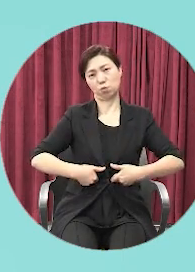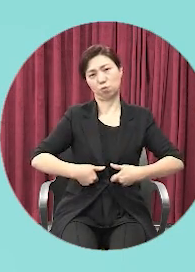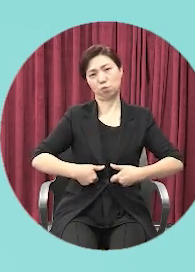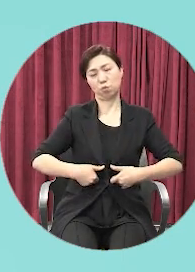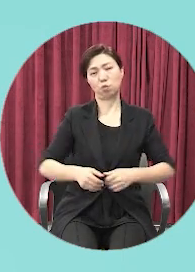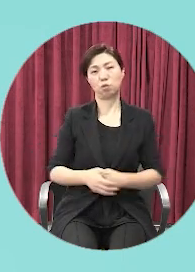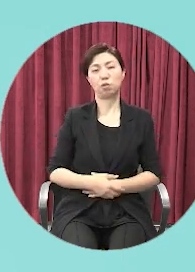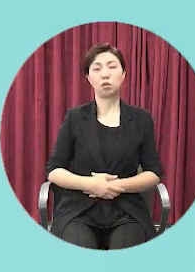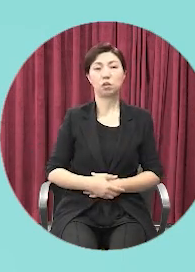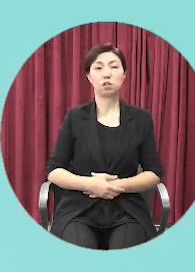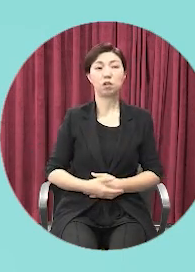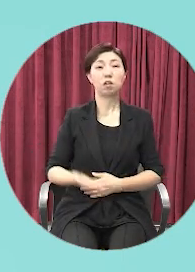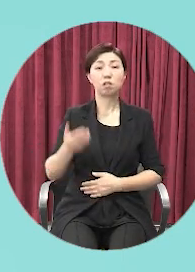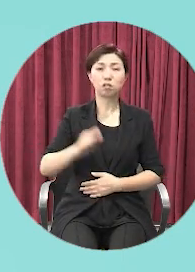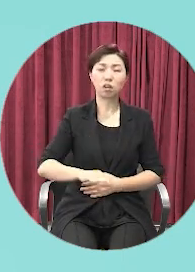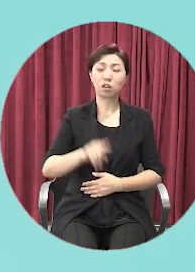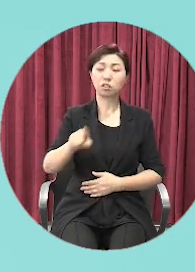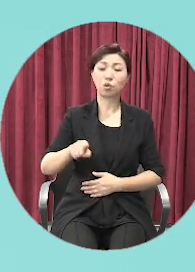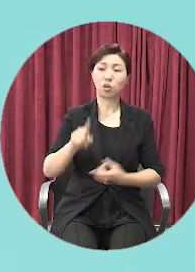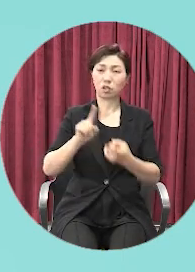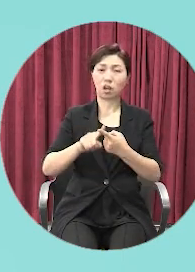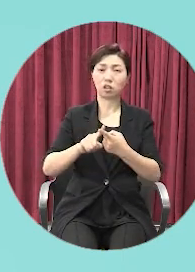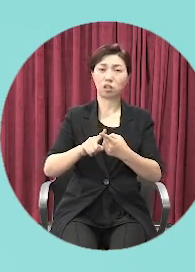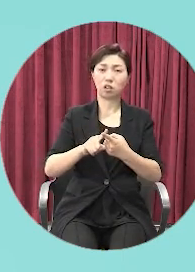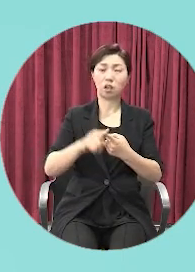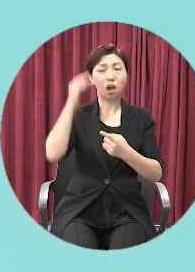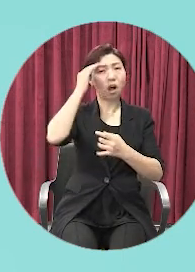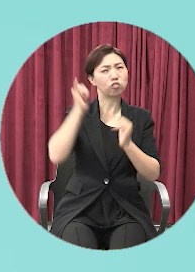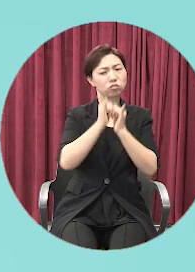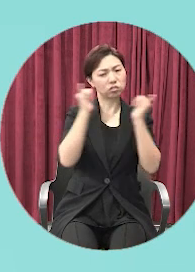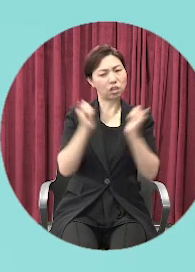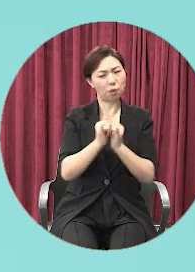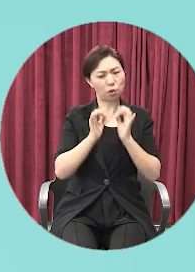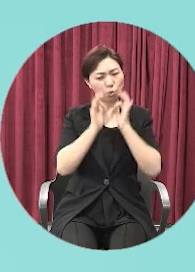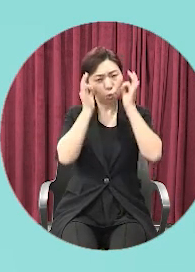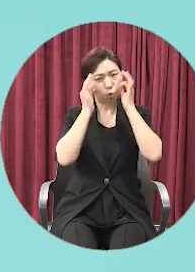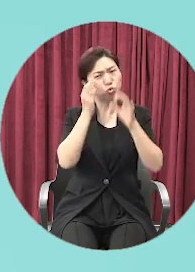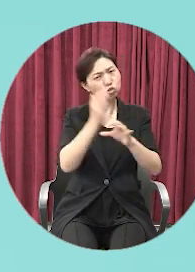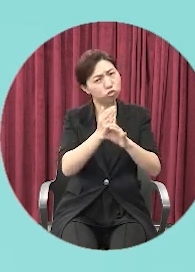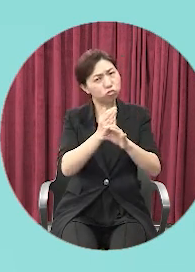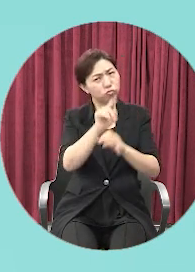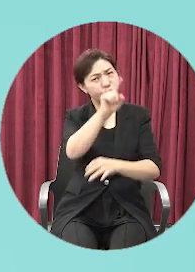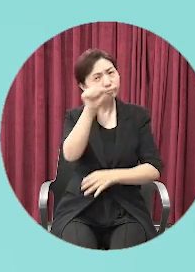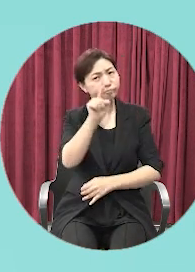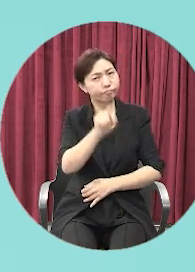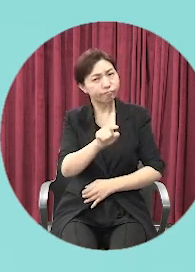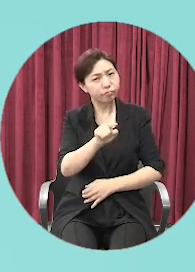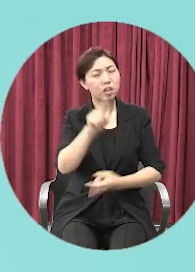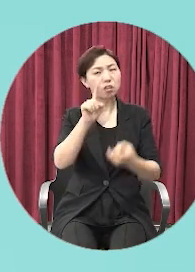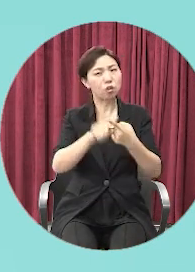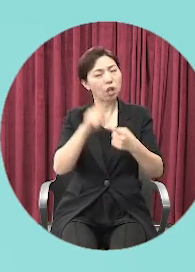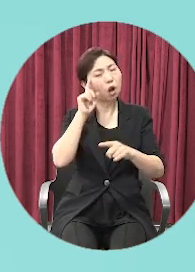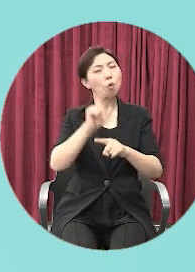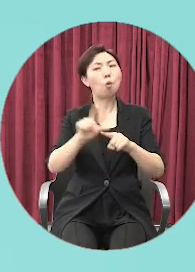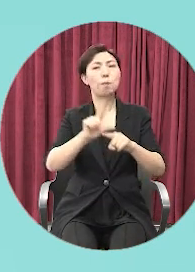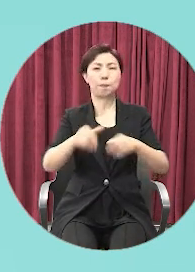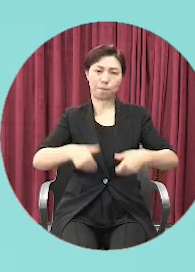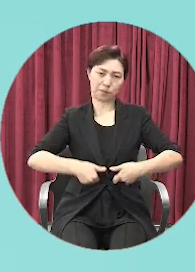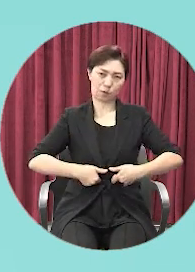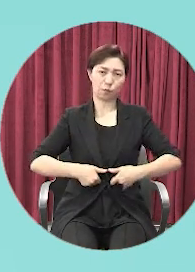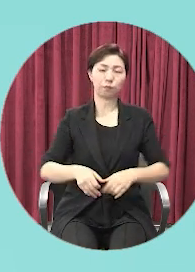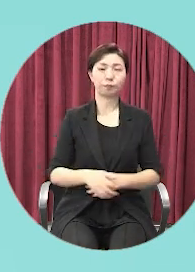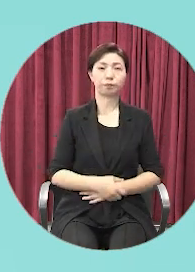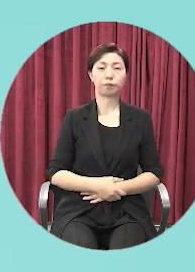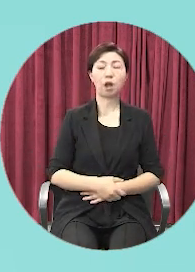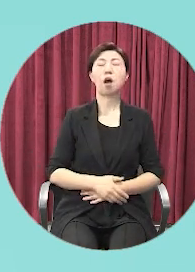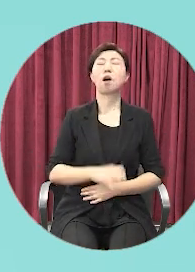부분이 과연 우리 사회가 얼마나 노력하고 있는지 이런 부분을 좀 되돌아볼 필요가 있다고 생각합니다. 감사합니다.